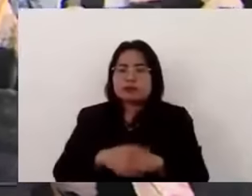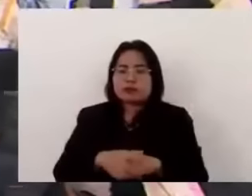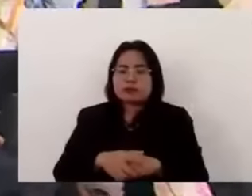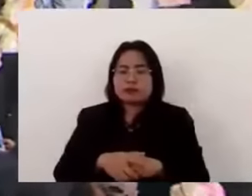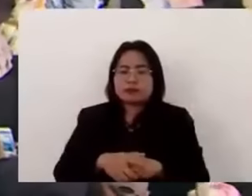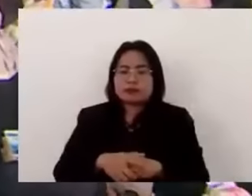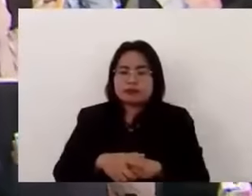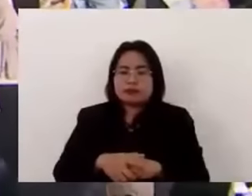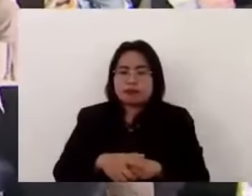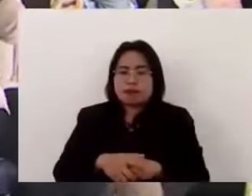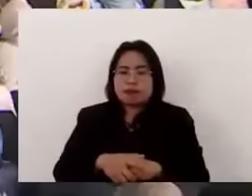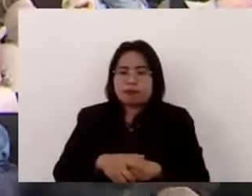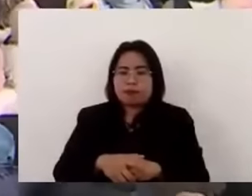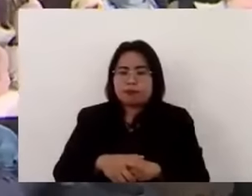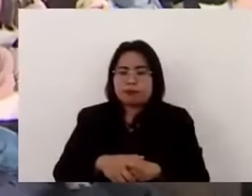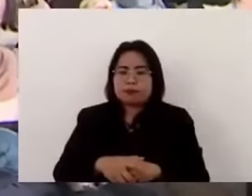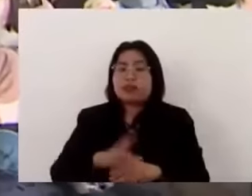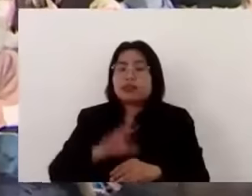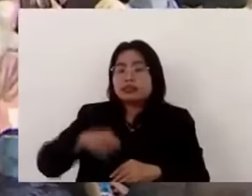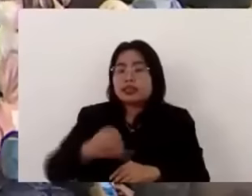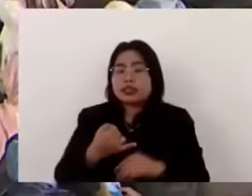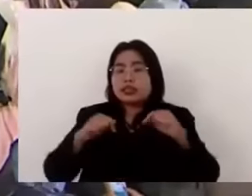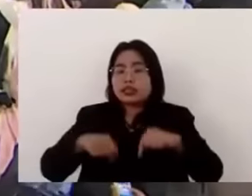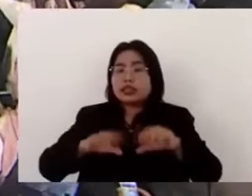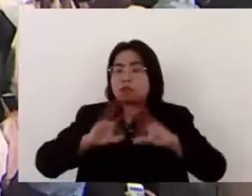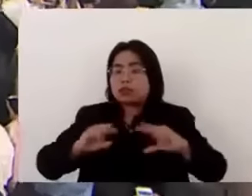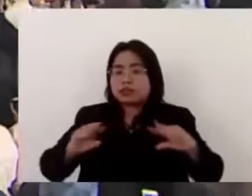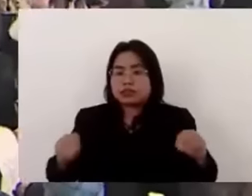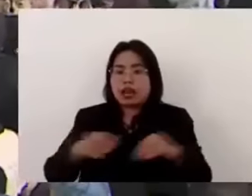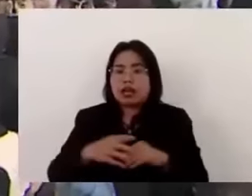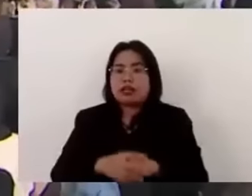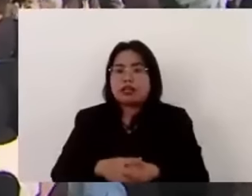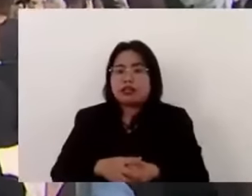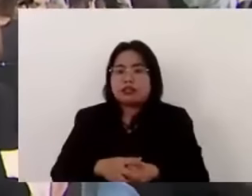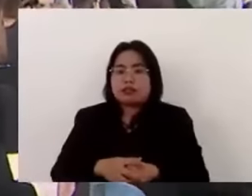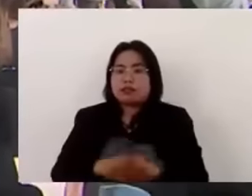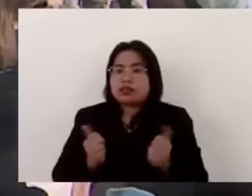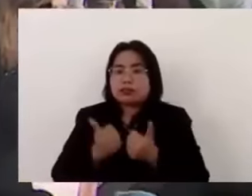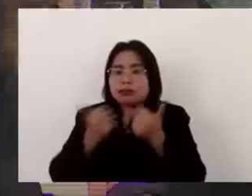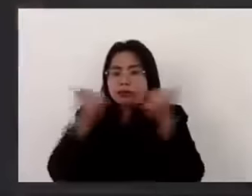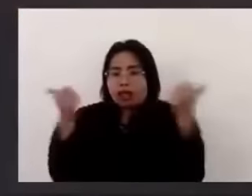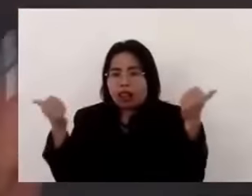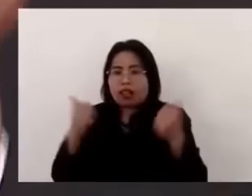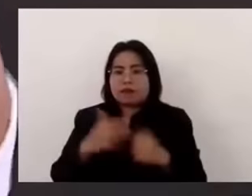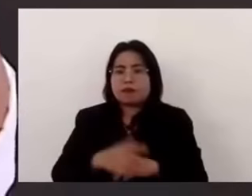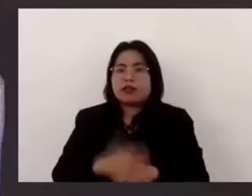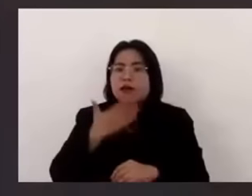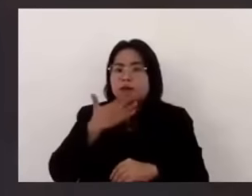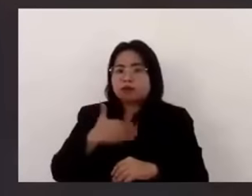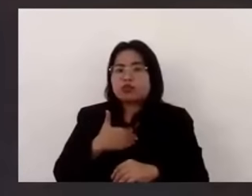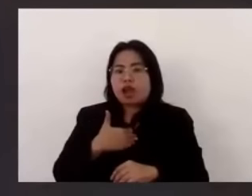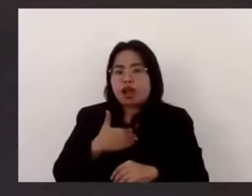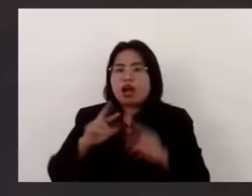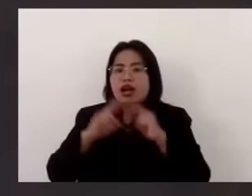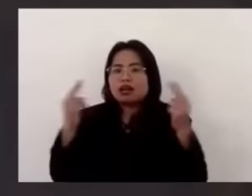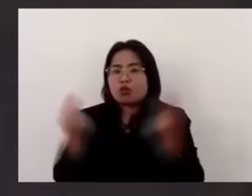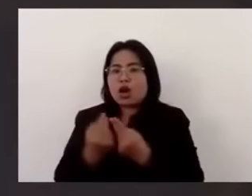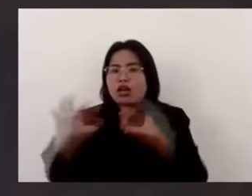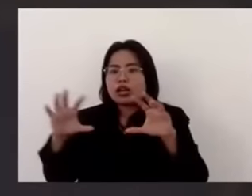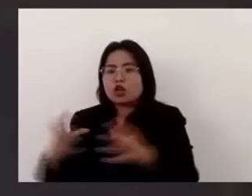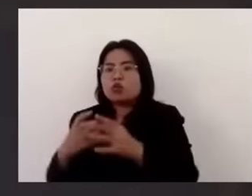Indonesia jadi ini profesi yang spesial memiliki ruang lingkup